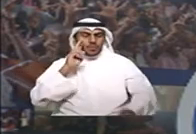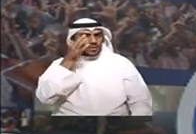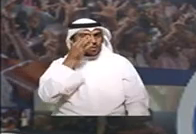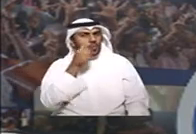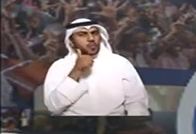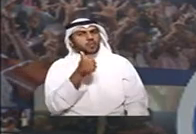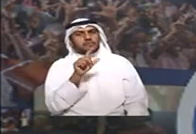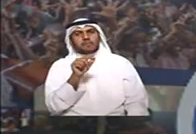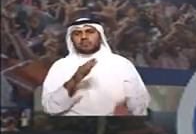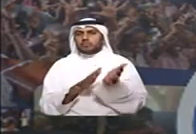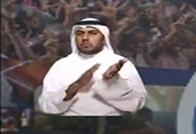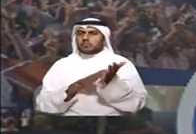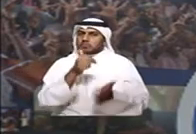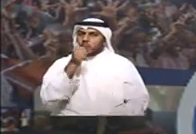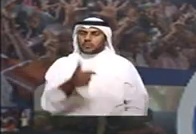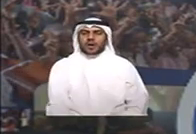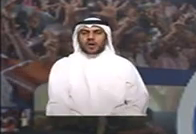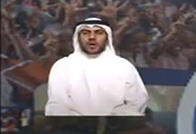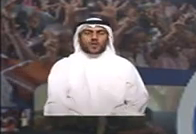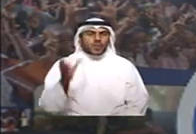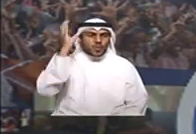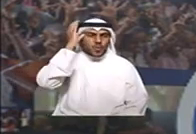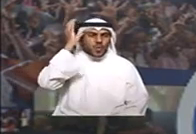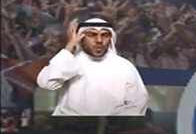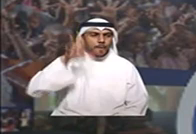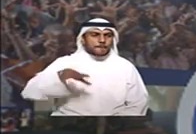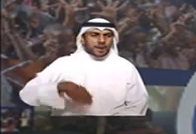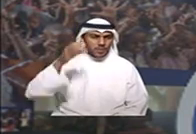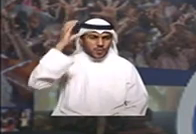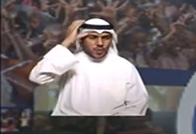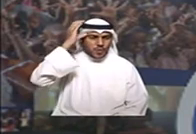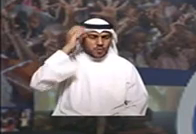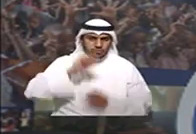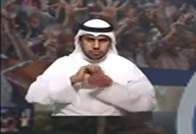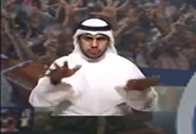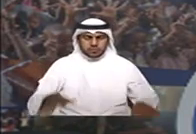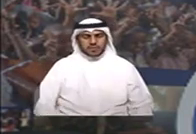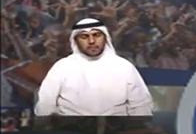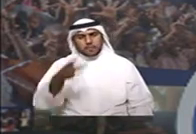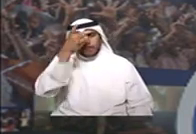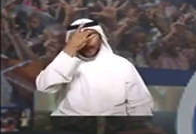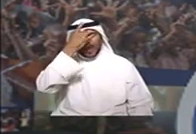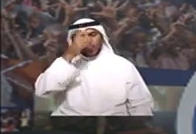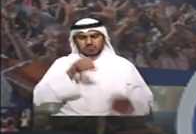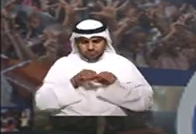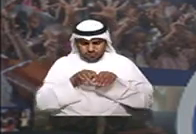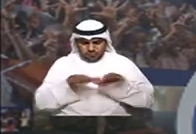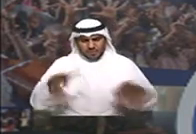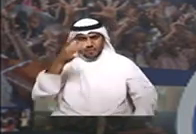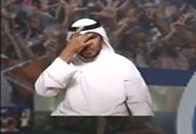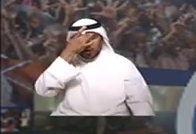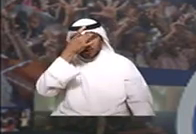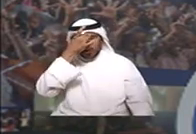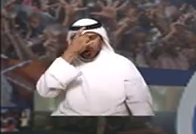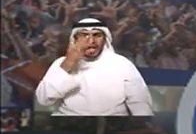الآفة اللي موجودة في الكونغو وأيضا امتدادها للدول المجاورة. وطبعا هناك كثير من الدول